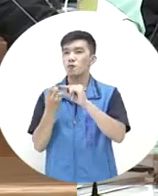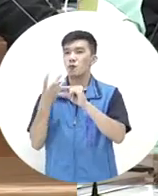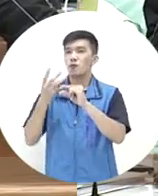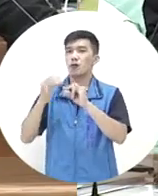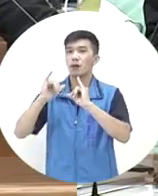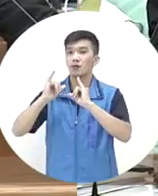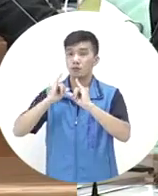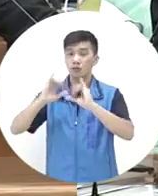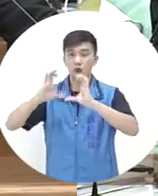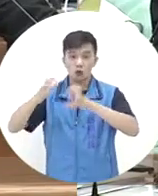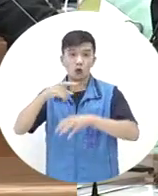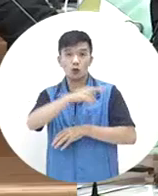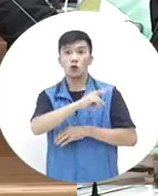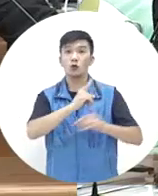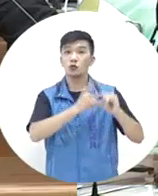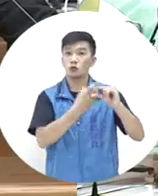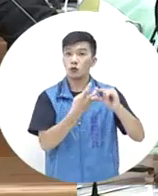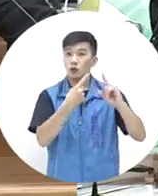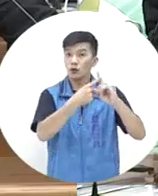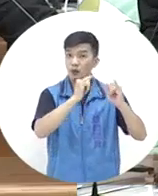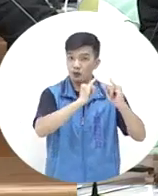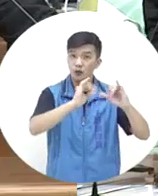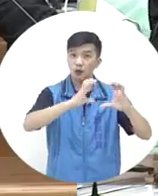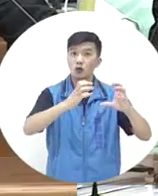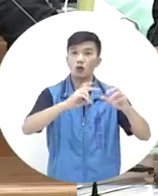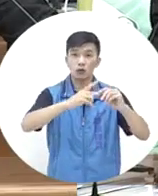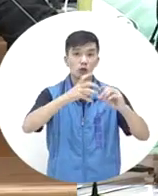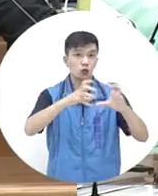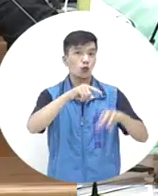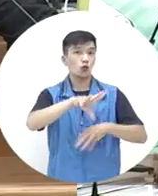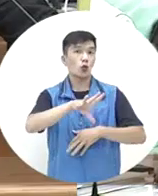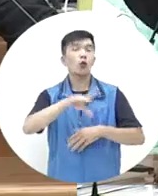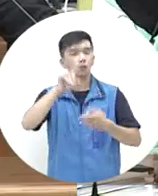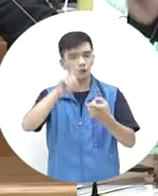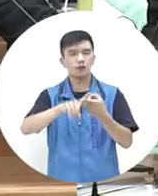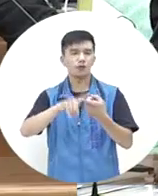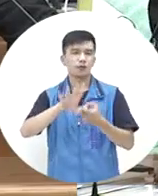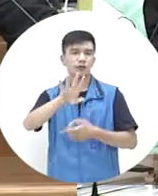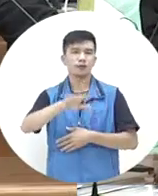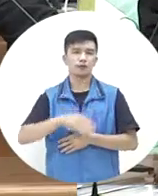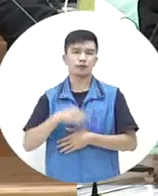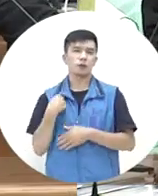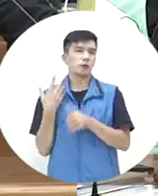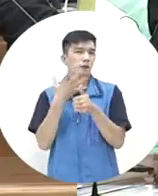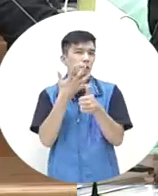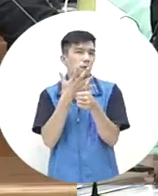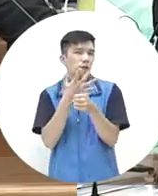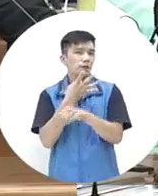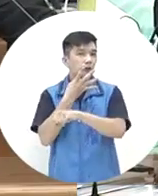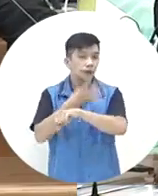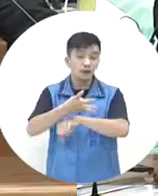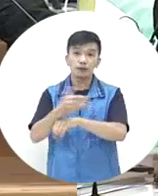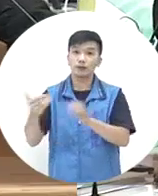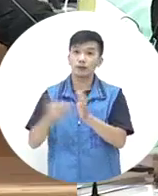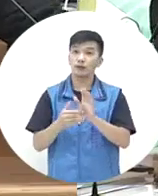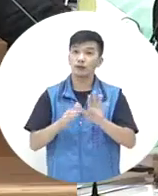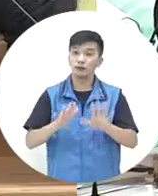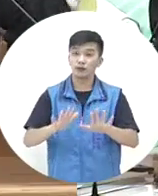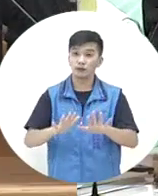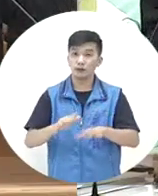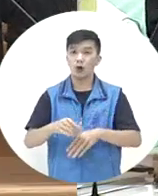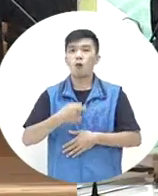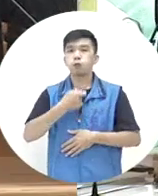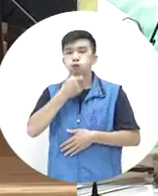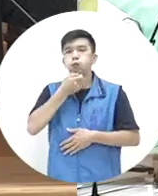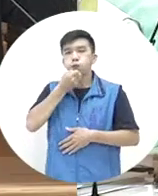共和国？ 有嘛，对不对？ 对嘛，那你就对了嘛。 所以我问到现在，我花了四分钟的时间，你才把中华人民共和